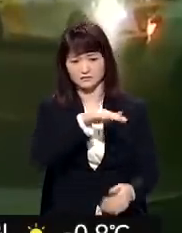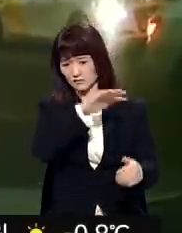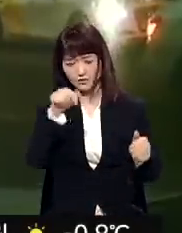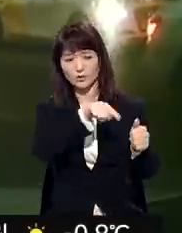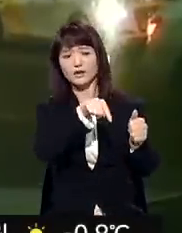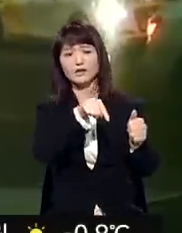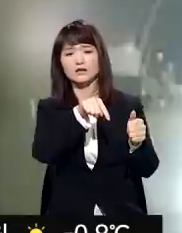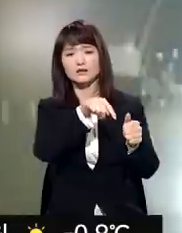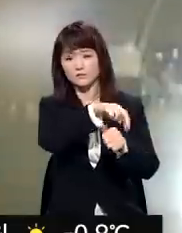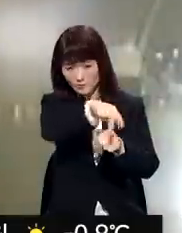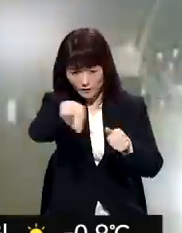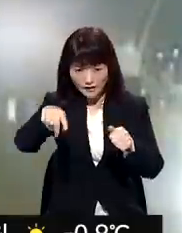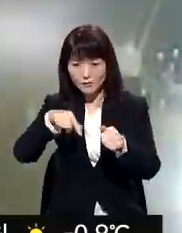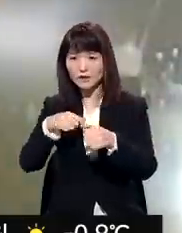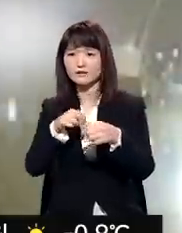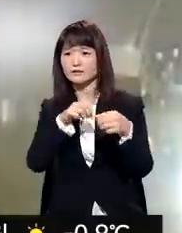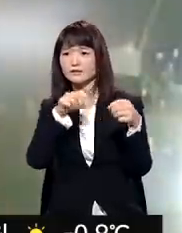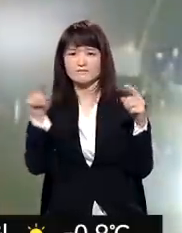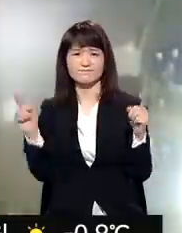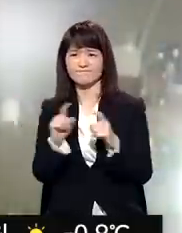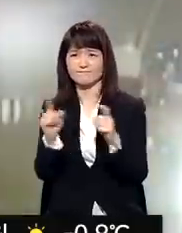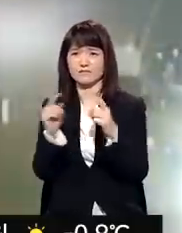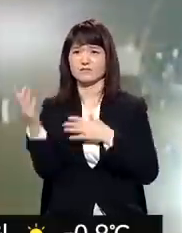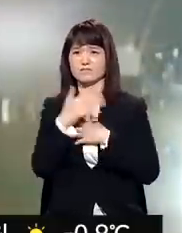나한테 얘기해 내가